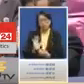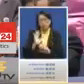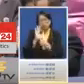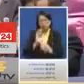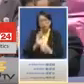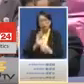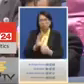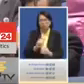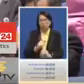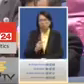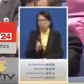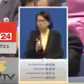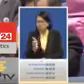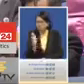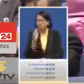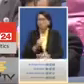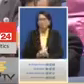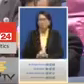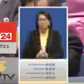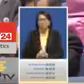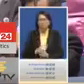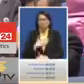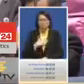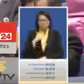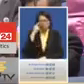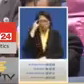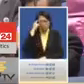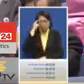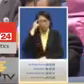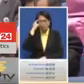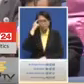บิดไงฮะผมจึงคิดว่า